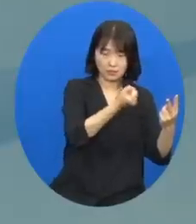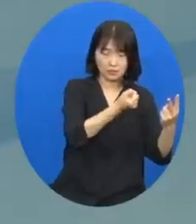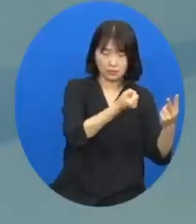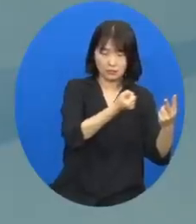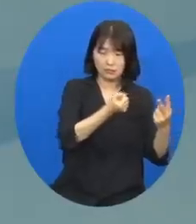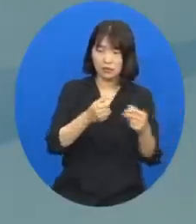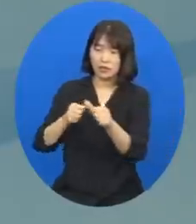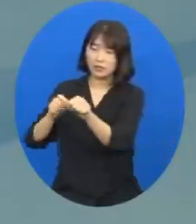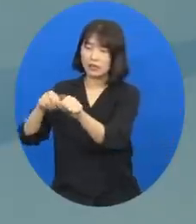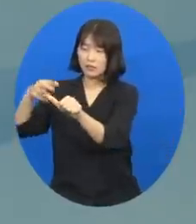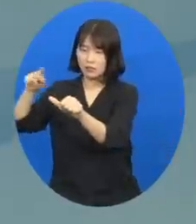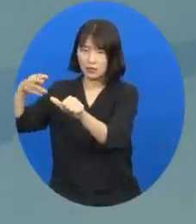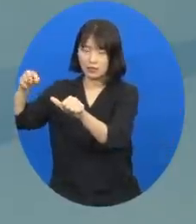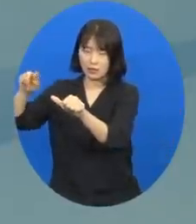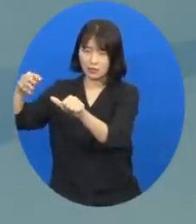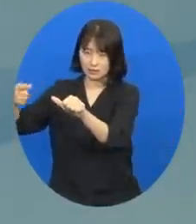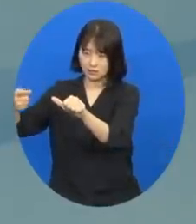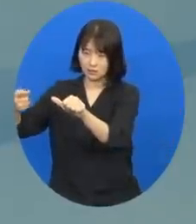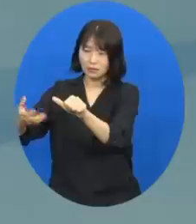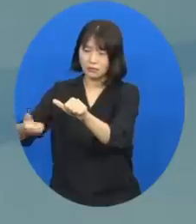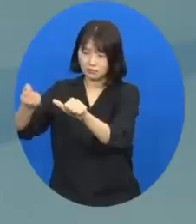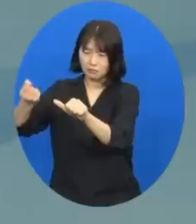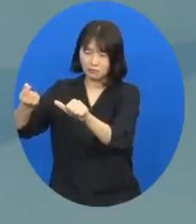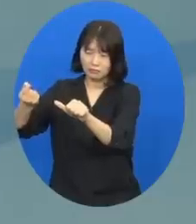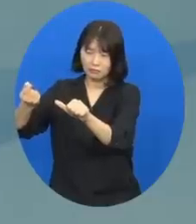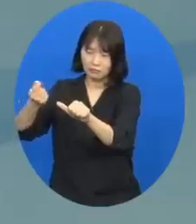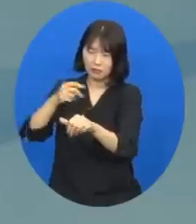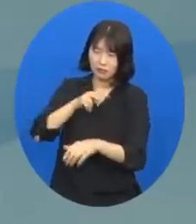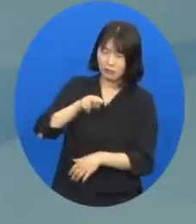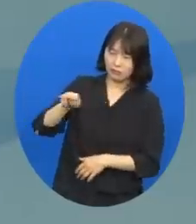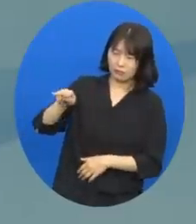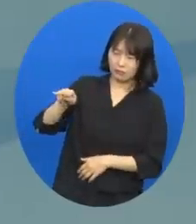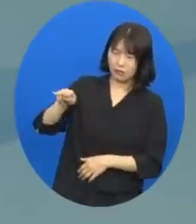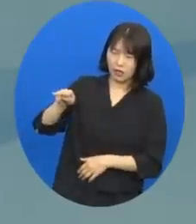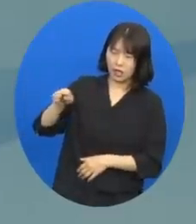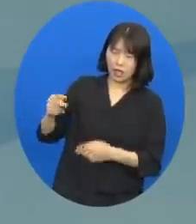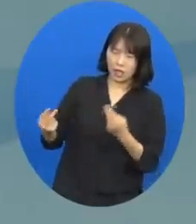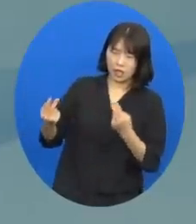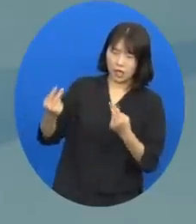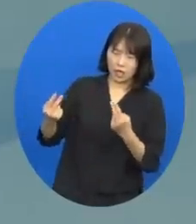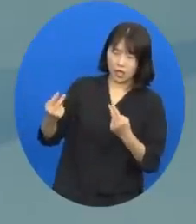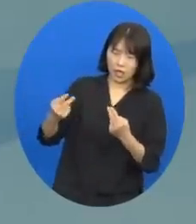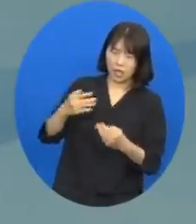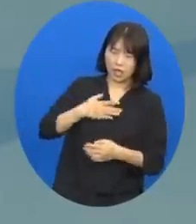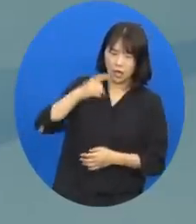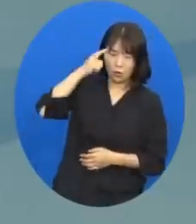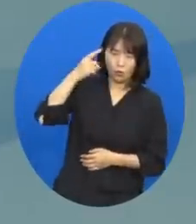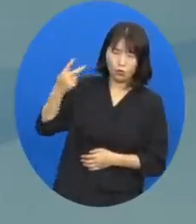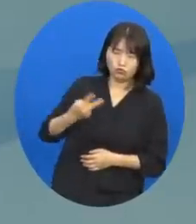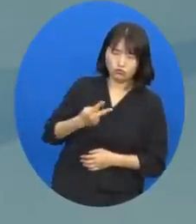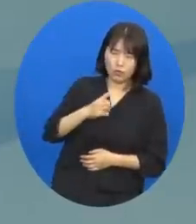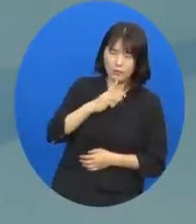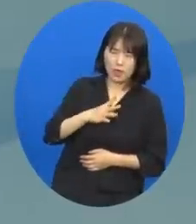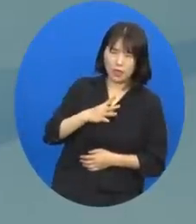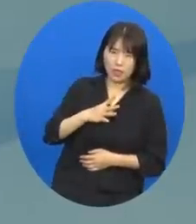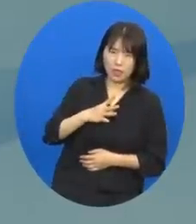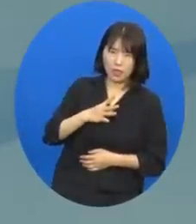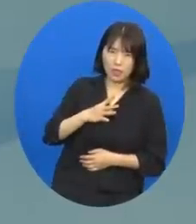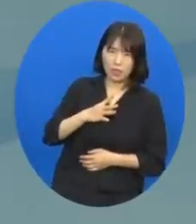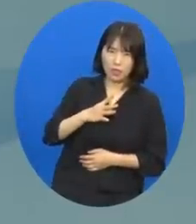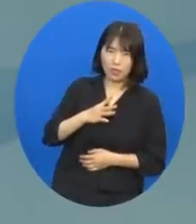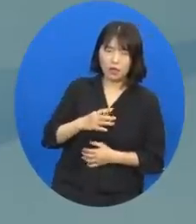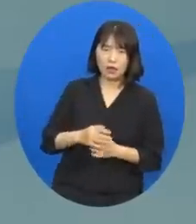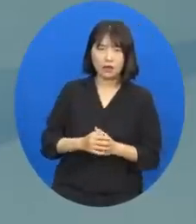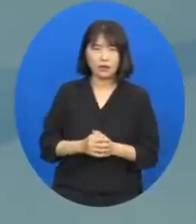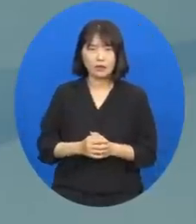들었을까 만약에 조르기 했으면 나는 왜 2개 주셨을 까 이런 마음이 될 수 있어 그런데 두 달란트 받은 사람이여